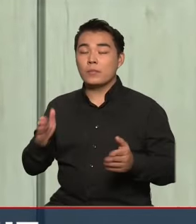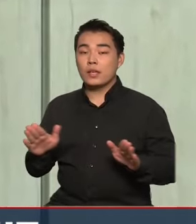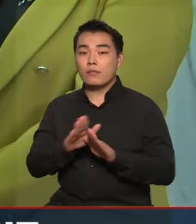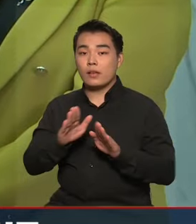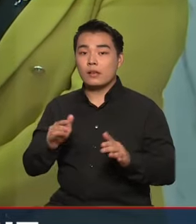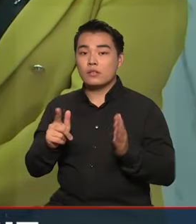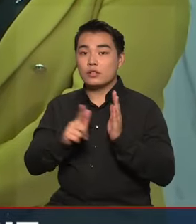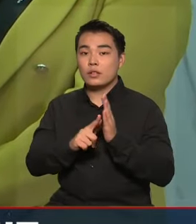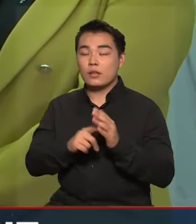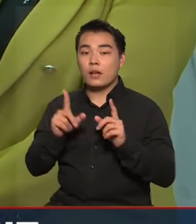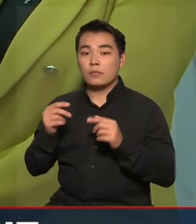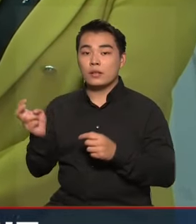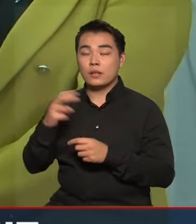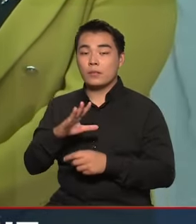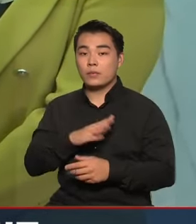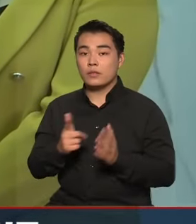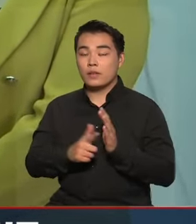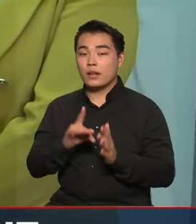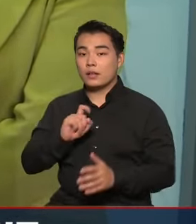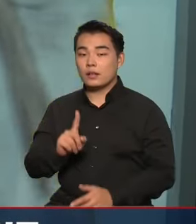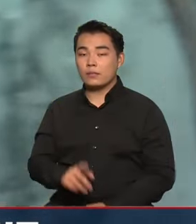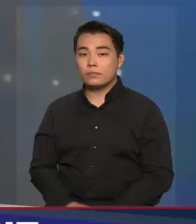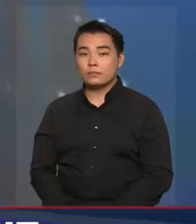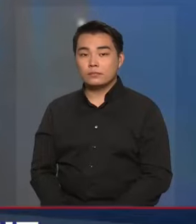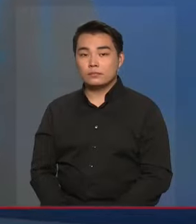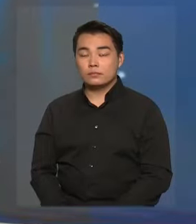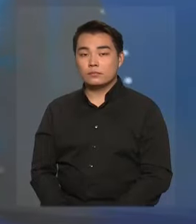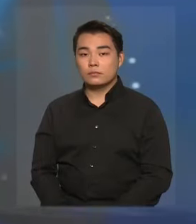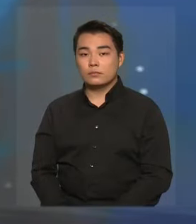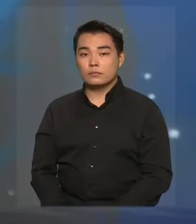еліміздегі 7-ші сапары екен. Жанель Нұрболатқызы, Жандос Сұлтанғазы, Жібек жолы.